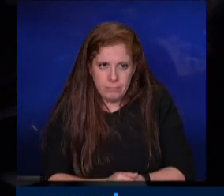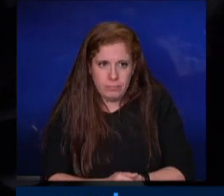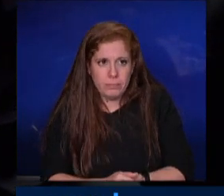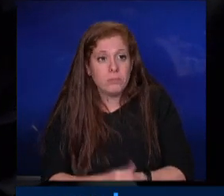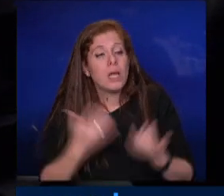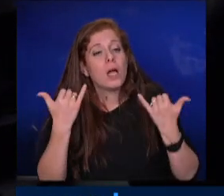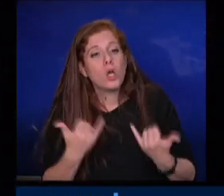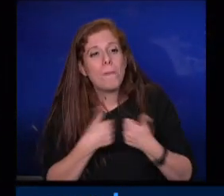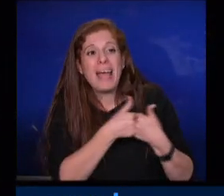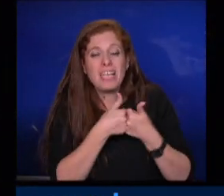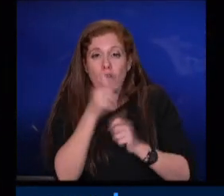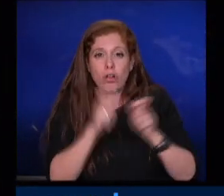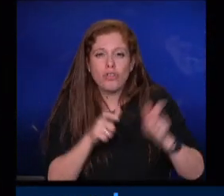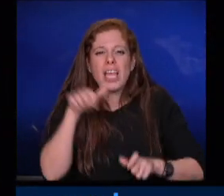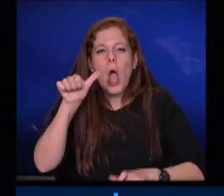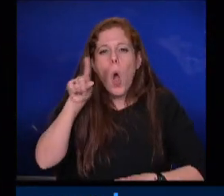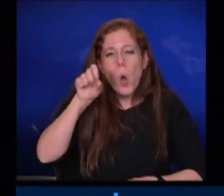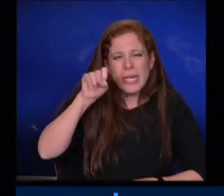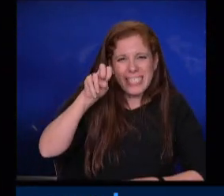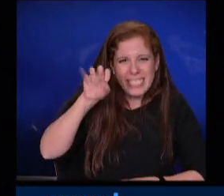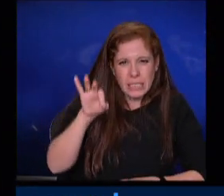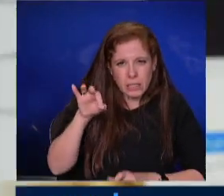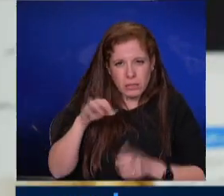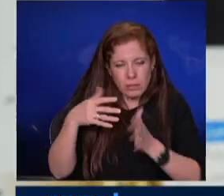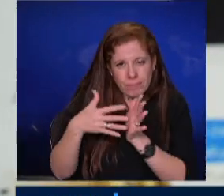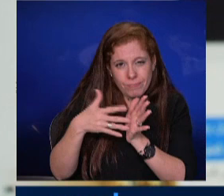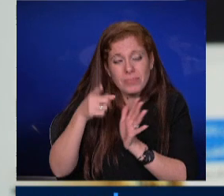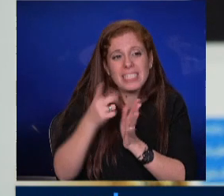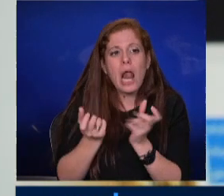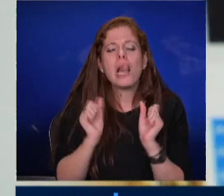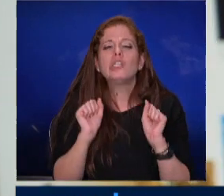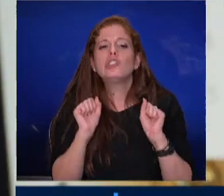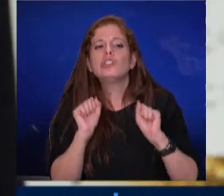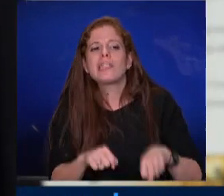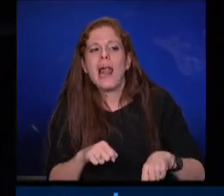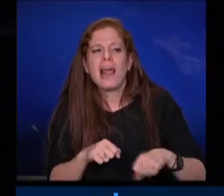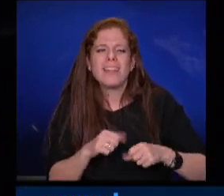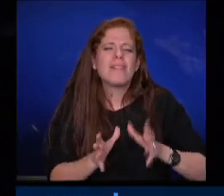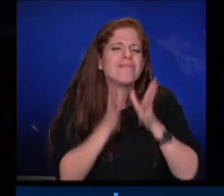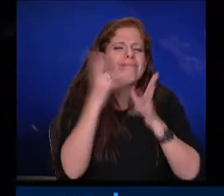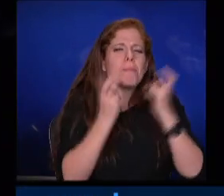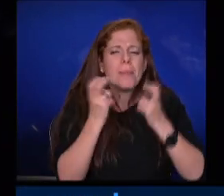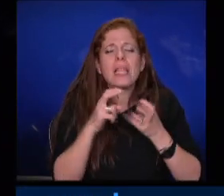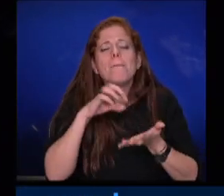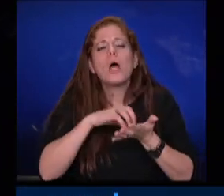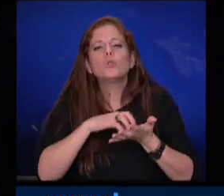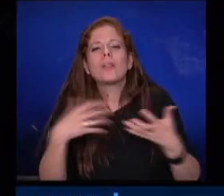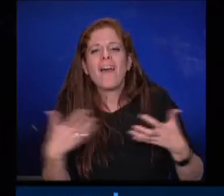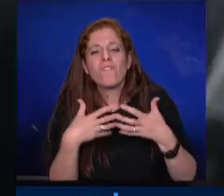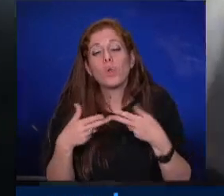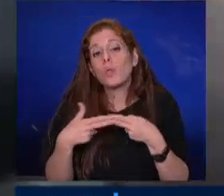כיום האתגר של אנשי האוסינט הערביסטים והפרסיסטים הוא להשתלט על התפוצצות המידע ברשתות החברתיות אצל